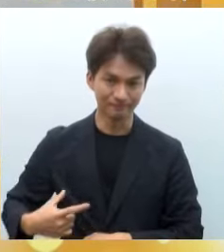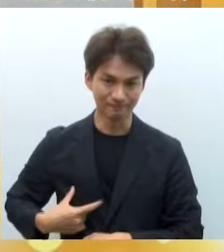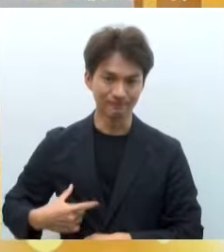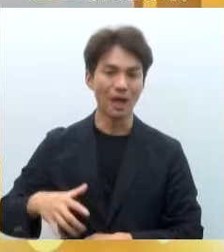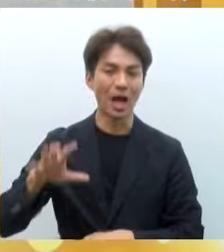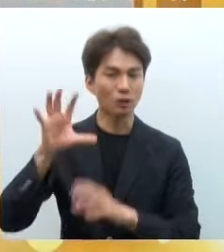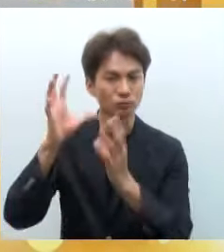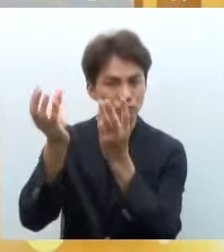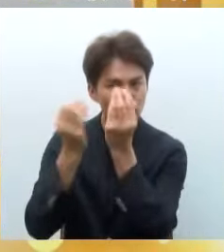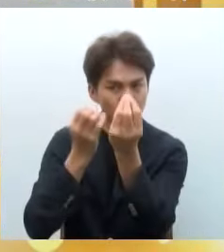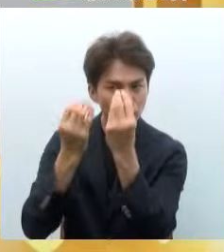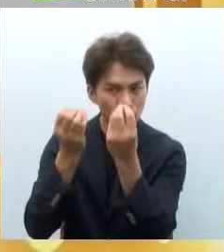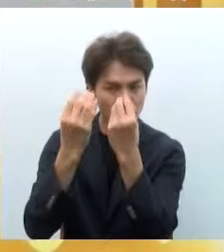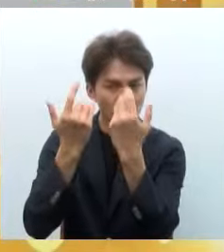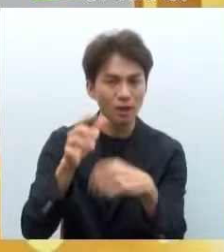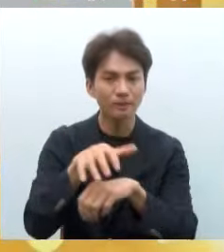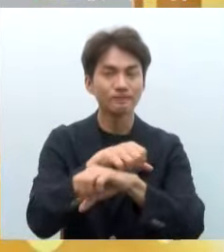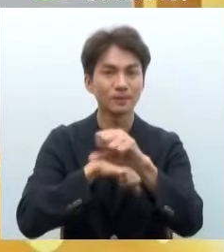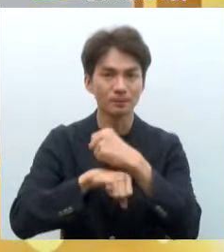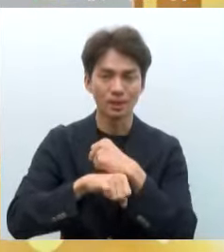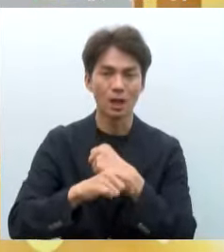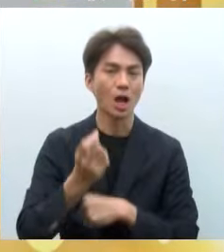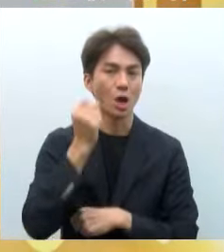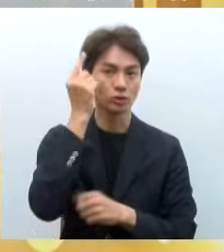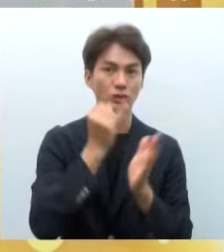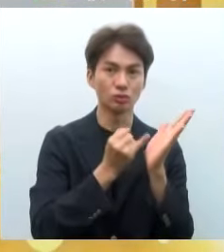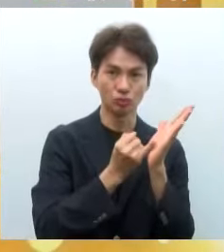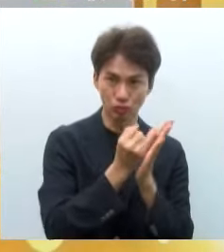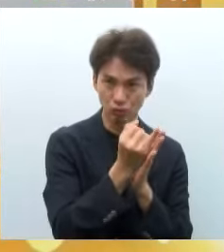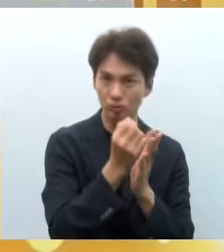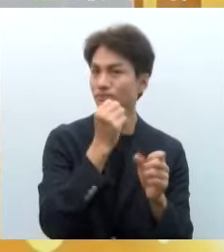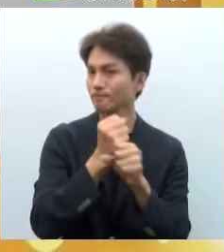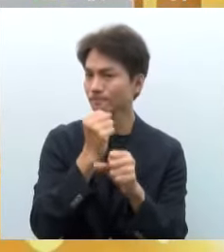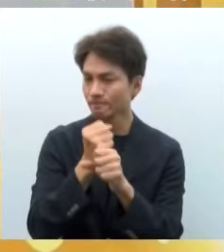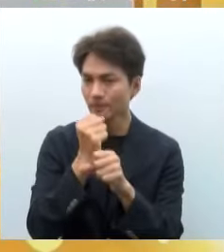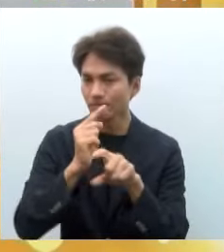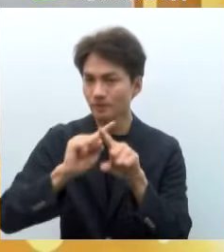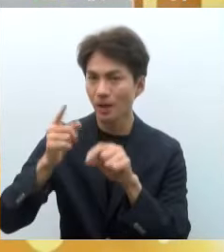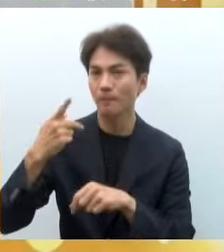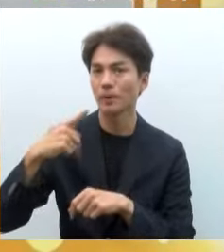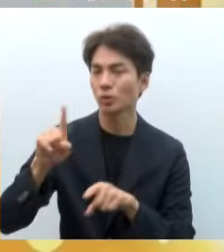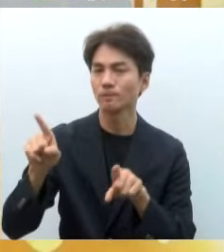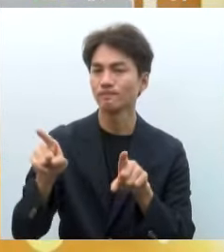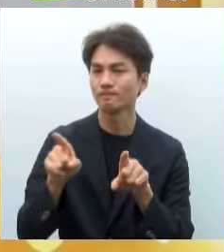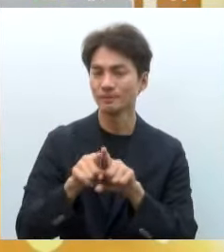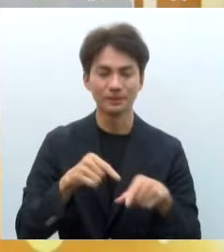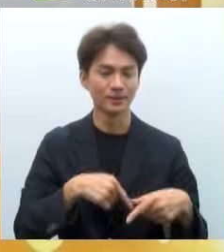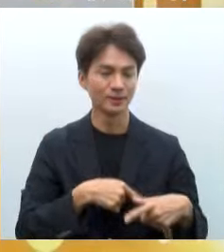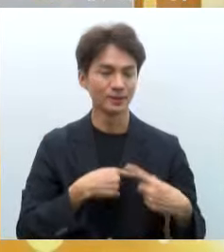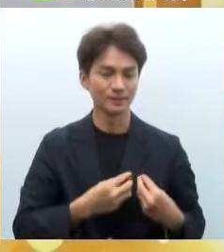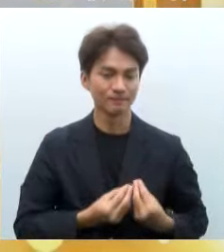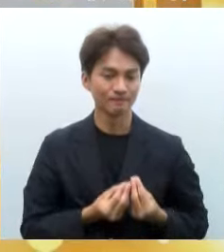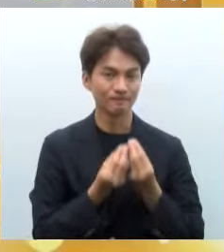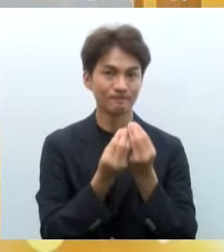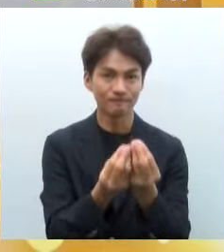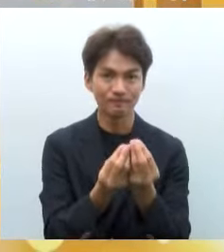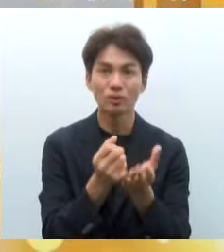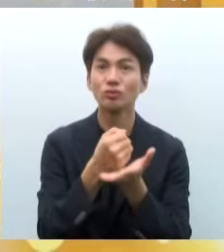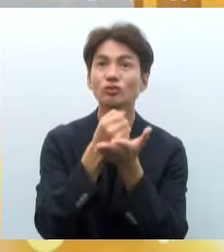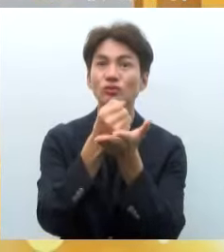รู้ความเข้าใจที่ถูกต้องนะครับแล้วก็มีการให้เรารู้ความเป็นจิตอาสาแล้วก็บทบาทหน้า